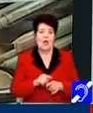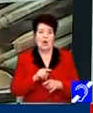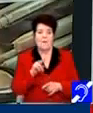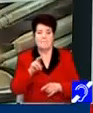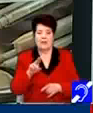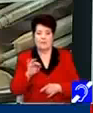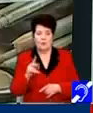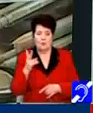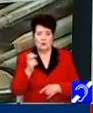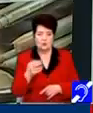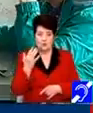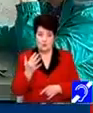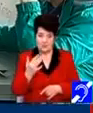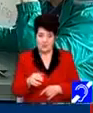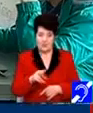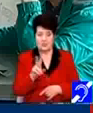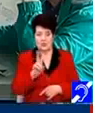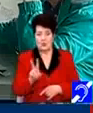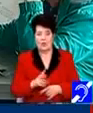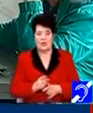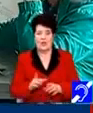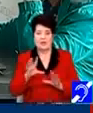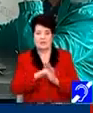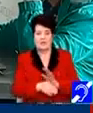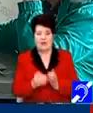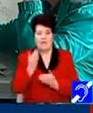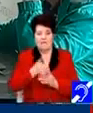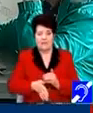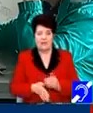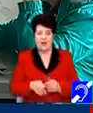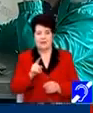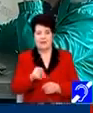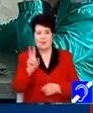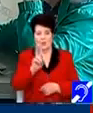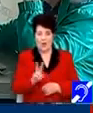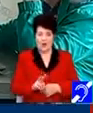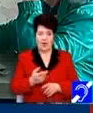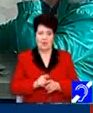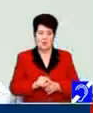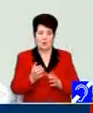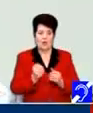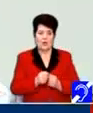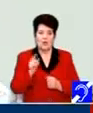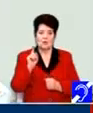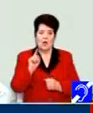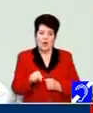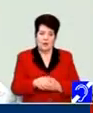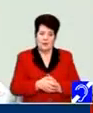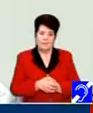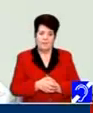este de $250, dar banii sunt returnați la final de program. Noi solicităm acești bani doar pentru